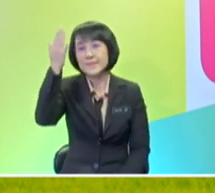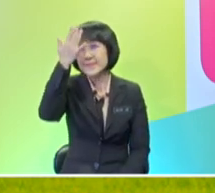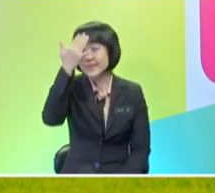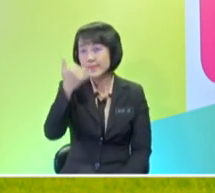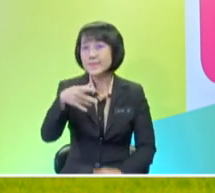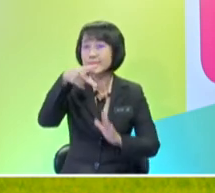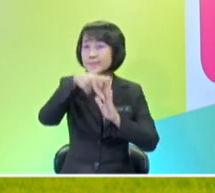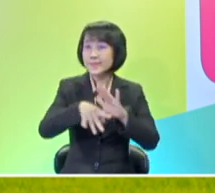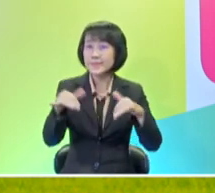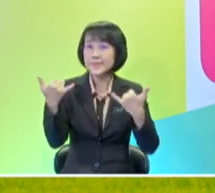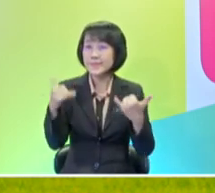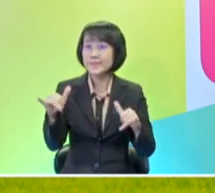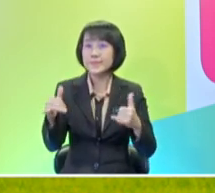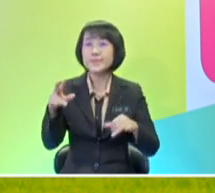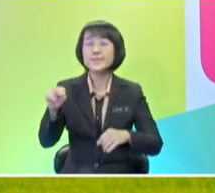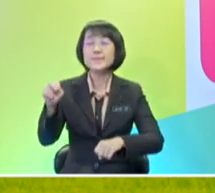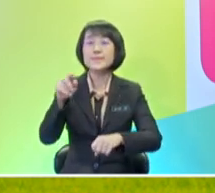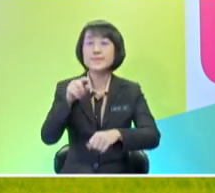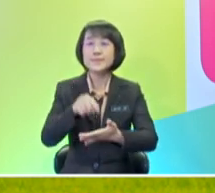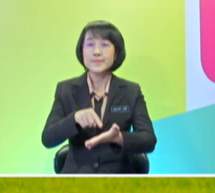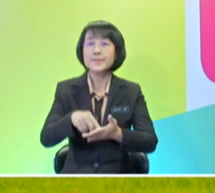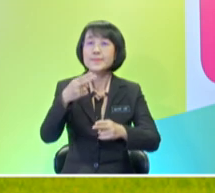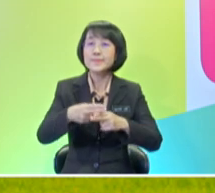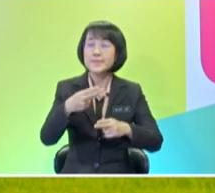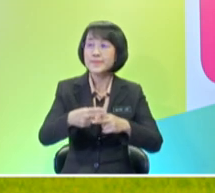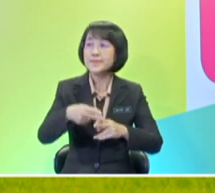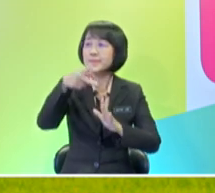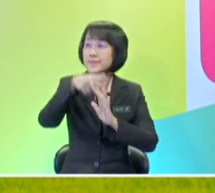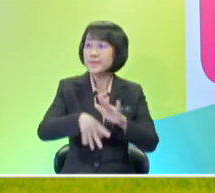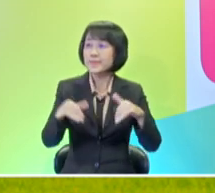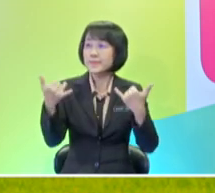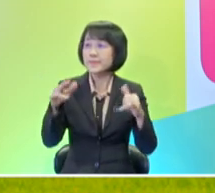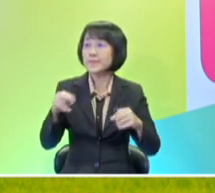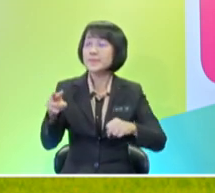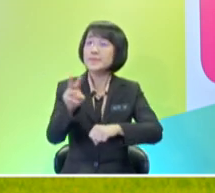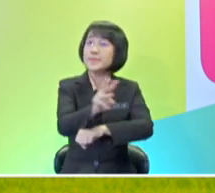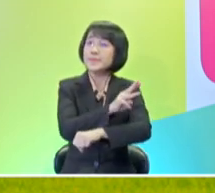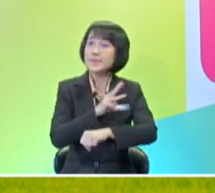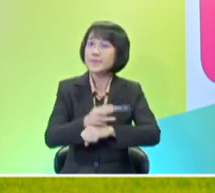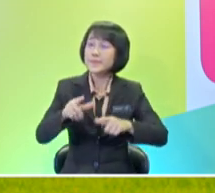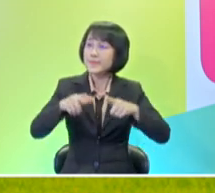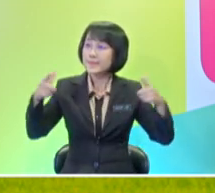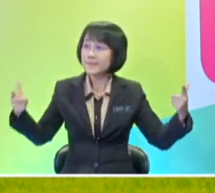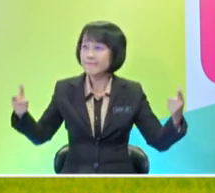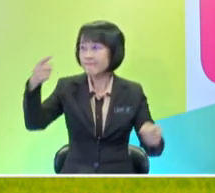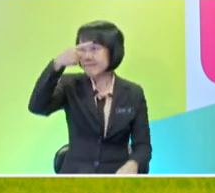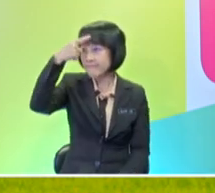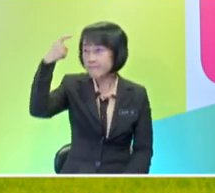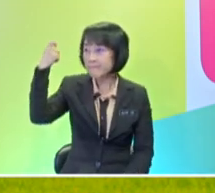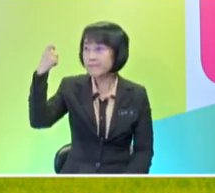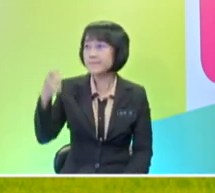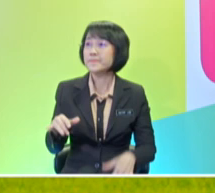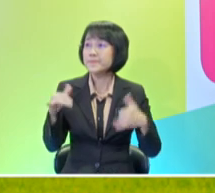lapang yang pertamanya adalah boleh dimainkan secara individu ataupun perkumpulan tapi tadi saya ucapkan kumpulan kecil